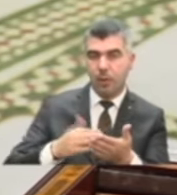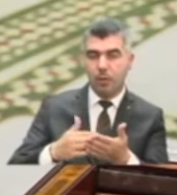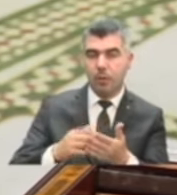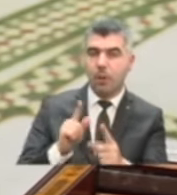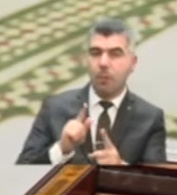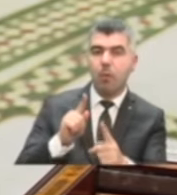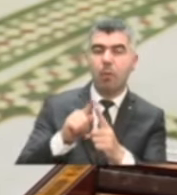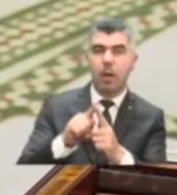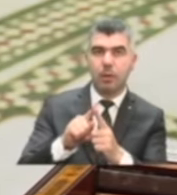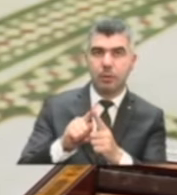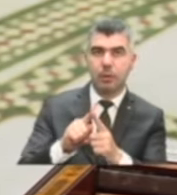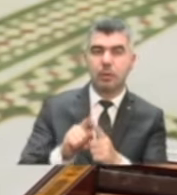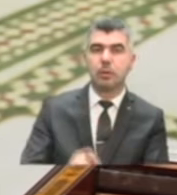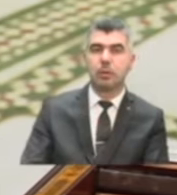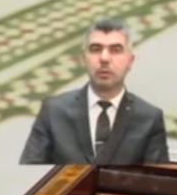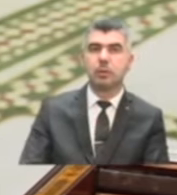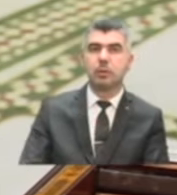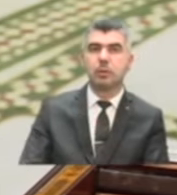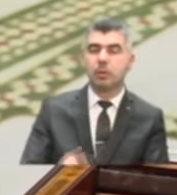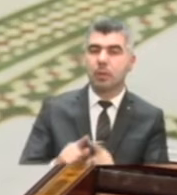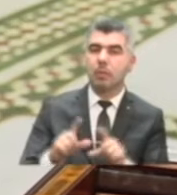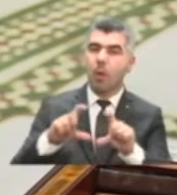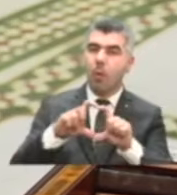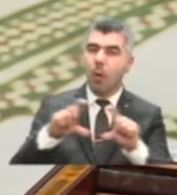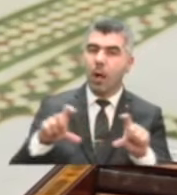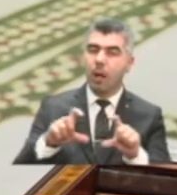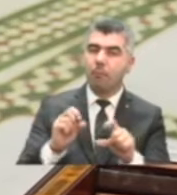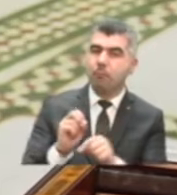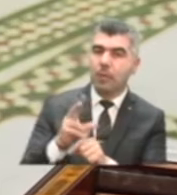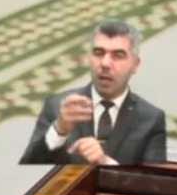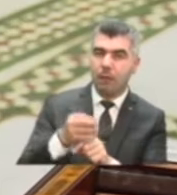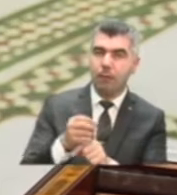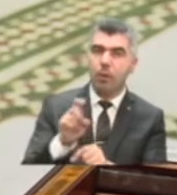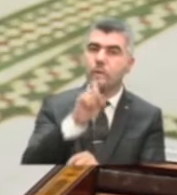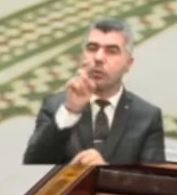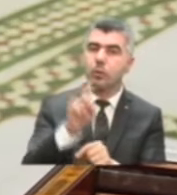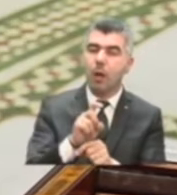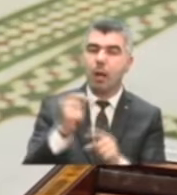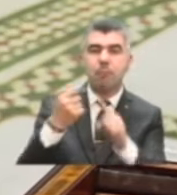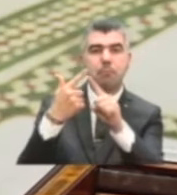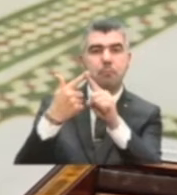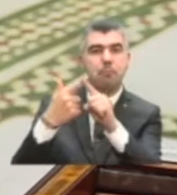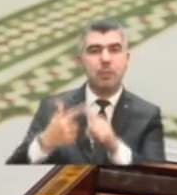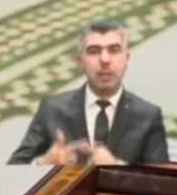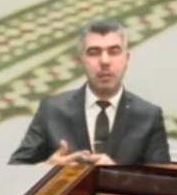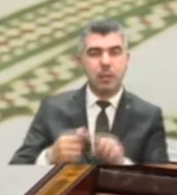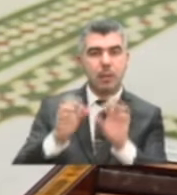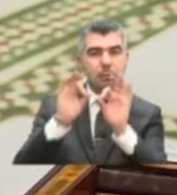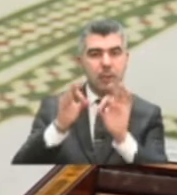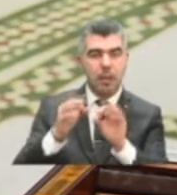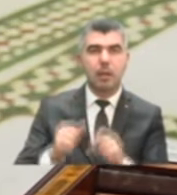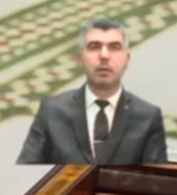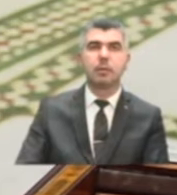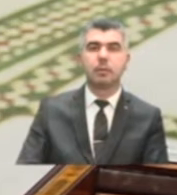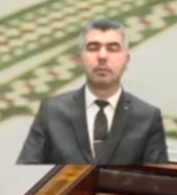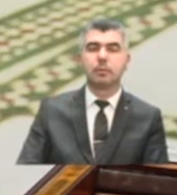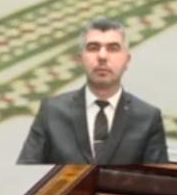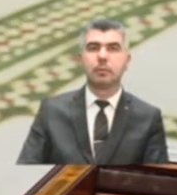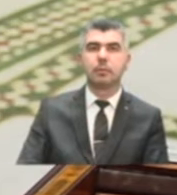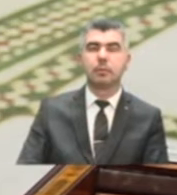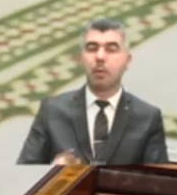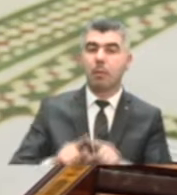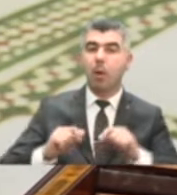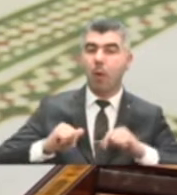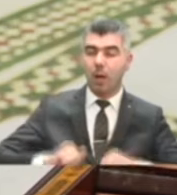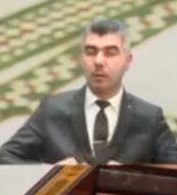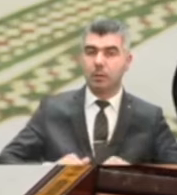المباشر ديال هذه التذاكر هذه. هذا سؤال ميزاني او ميزانياتي. انا كوزير